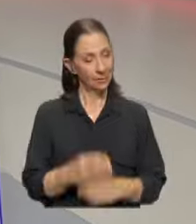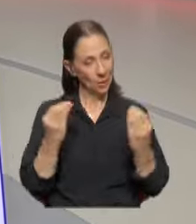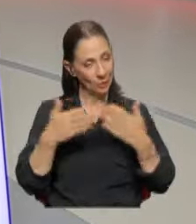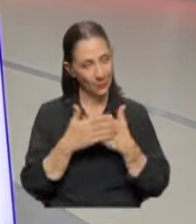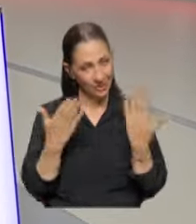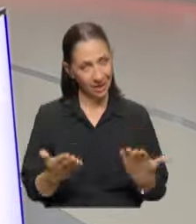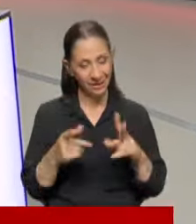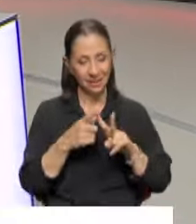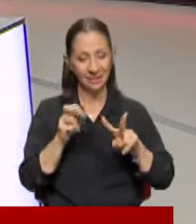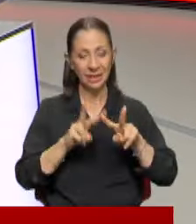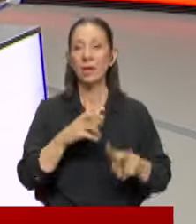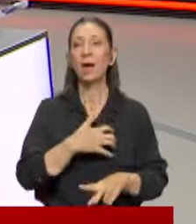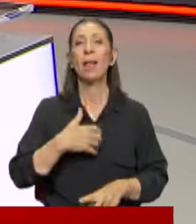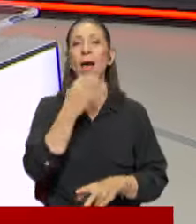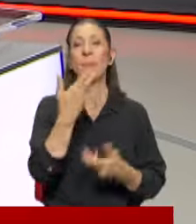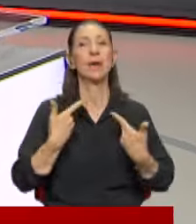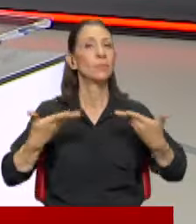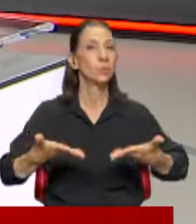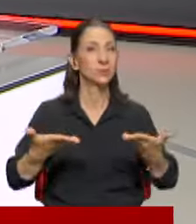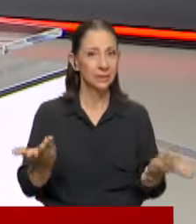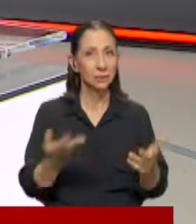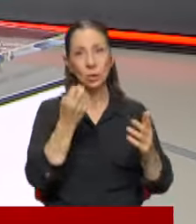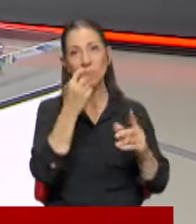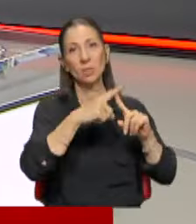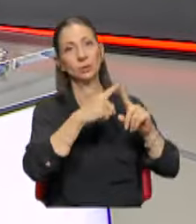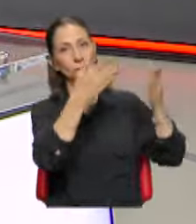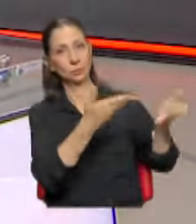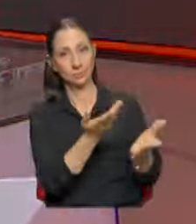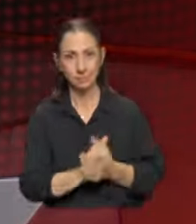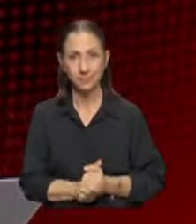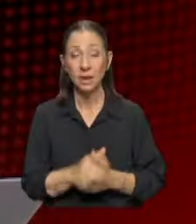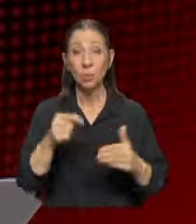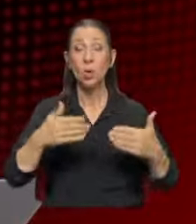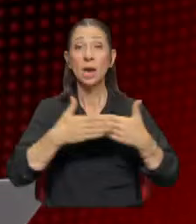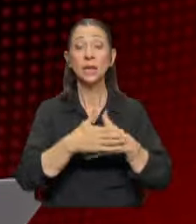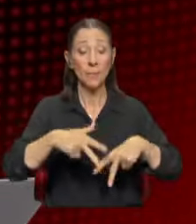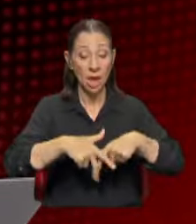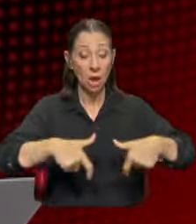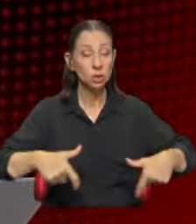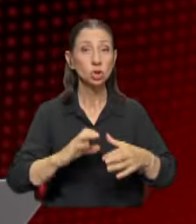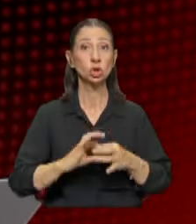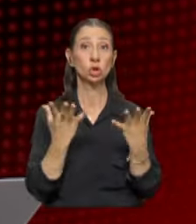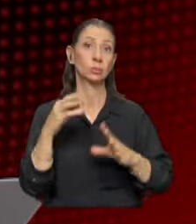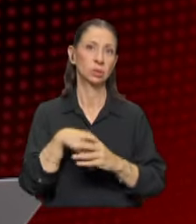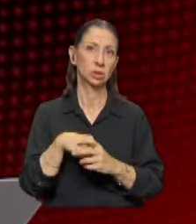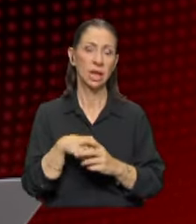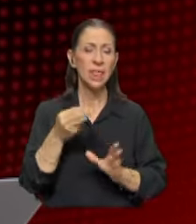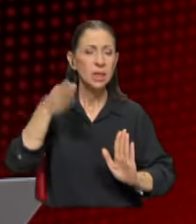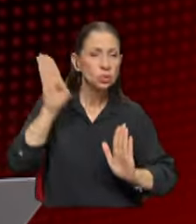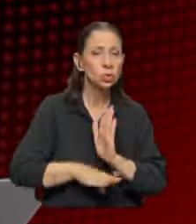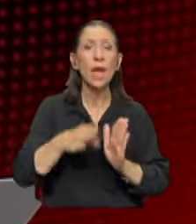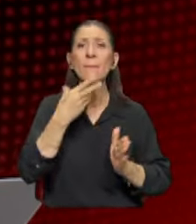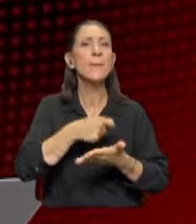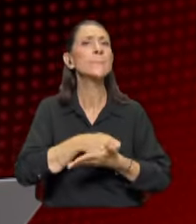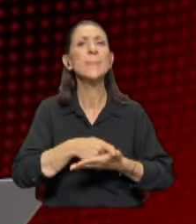efendim, iyi akşamlar. Now Ana Haber Bülteni ile karşınızdayız. Ben Gülbin Tosun. Bu akşam başlığımız çözüm için. En düşük